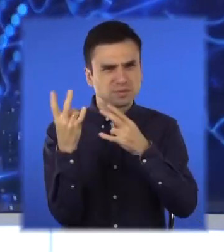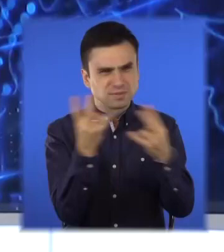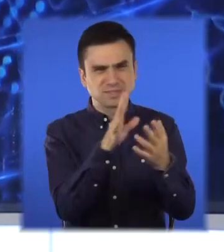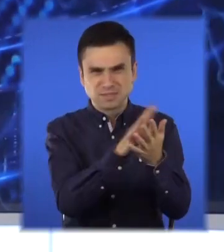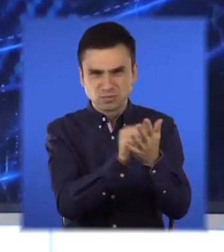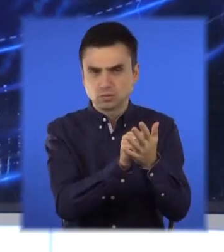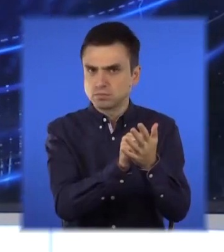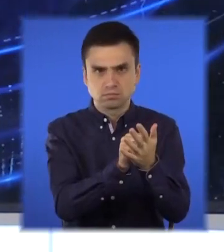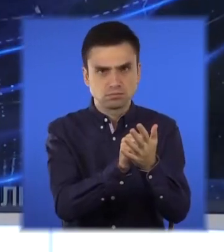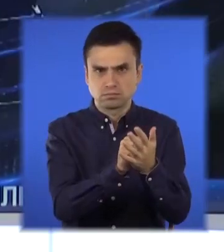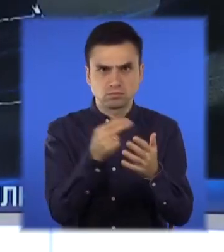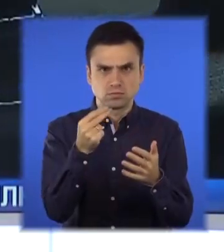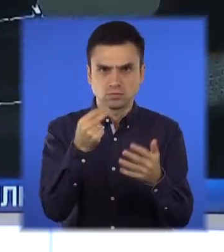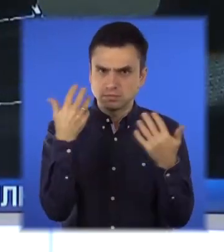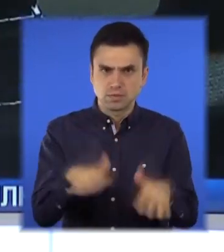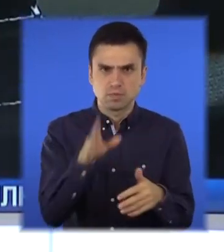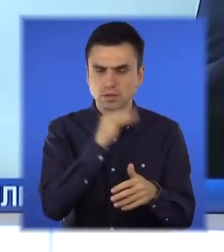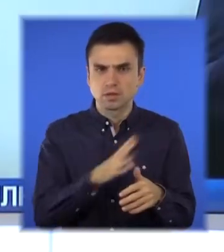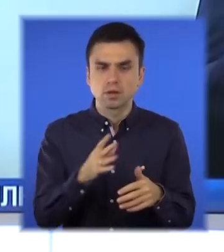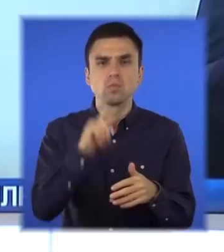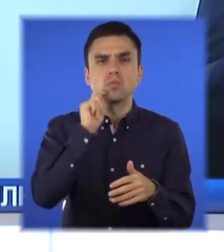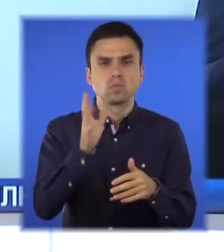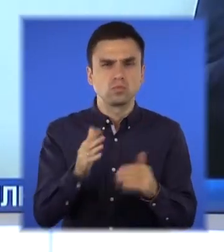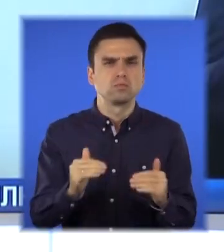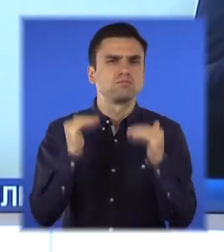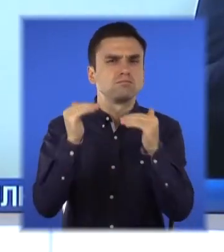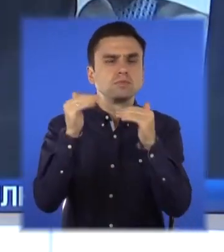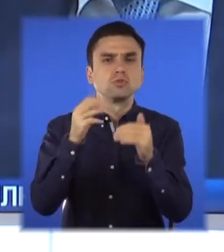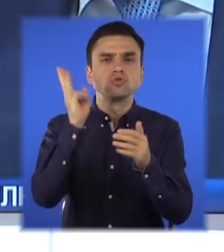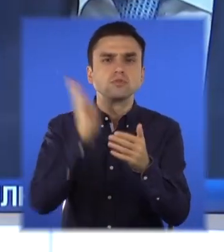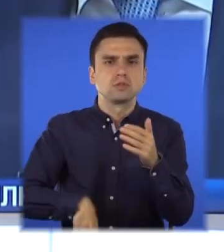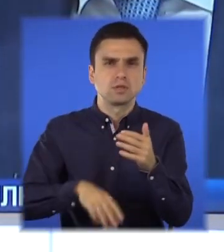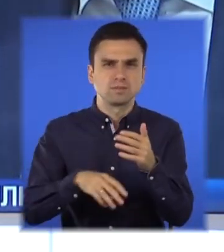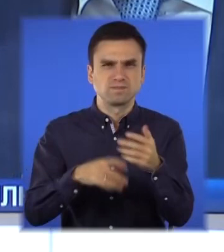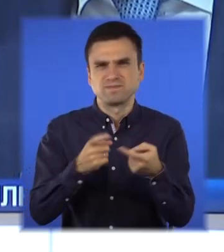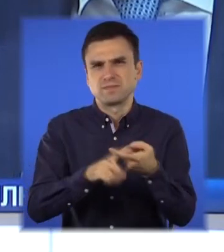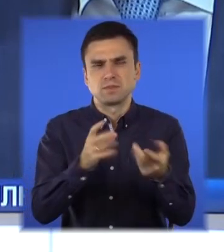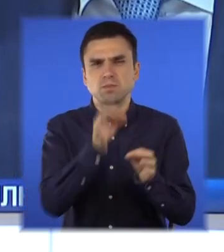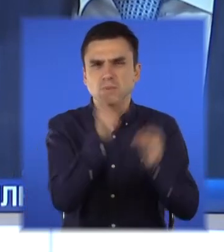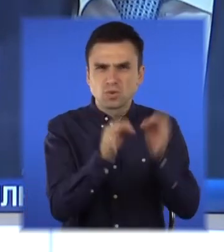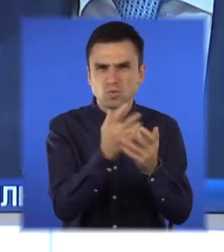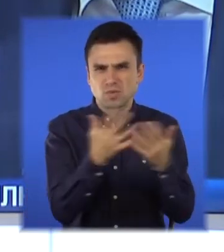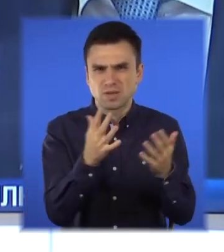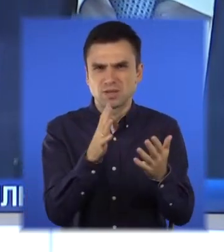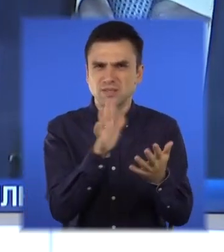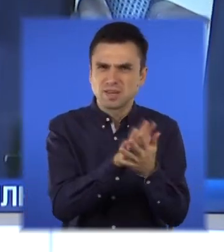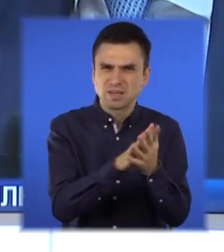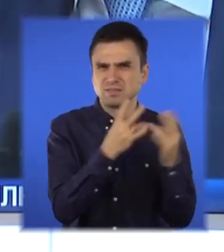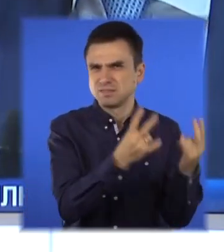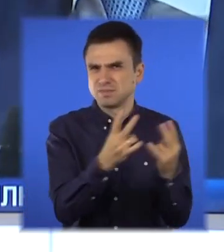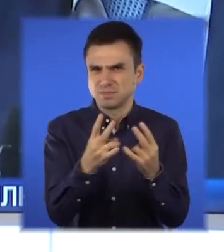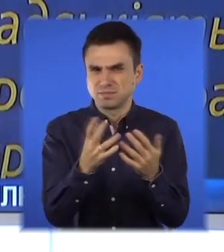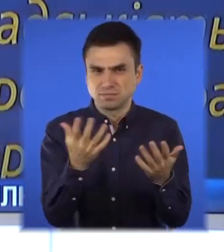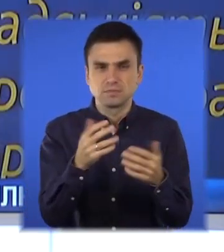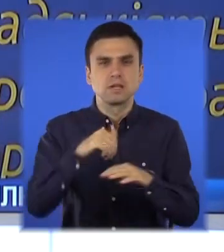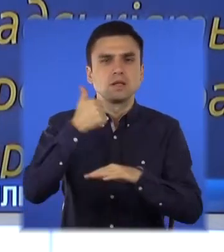Шкодити довкіллю дорого. В Україні до кінця року можуть підвищити тарифи за забруднення природного середовища. Про це заявив